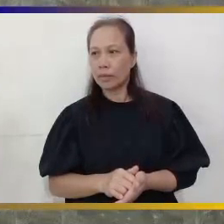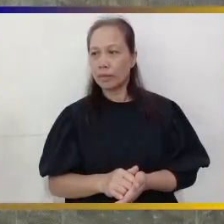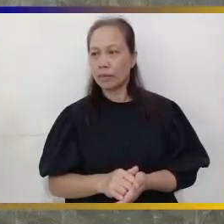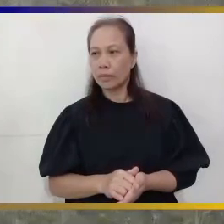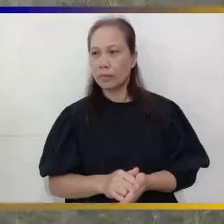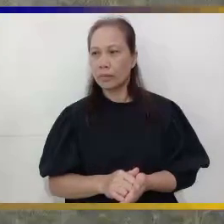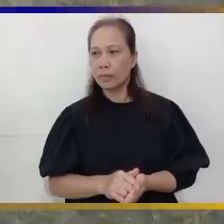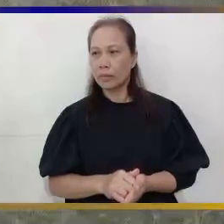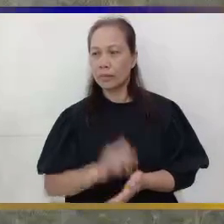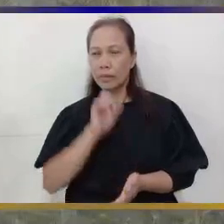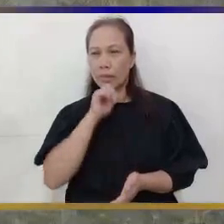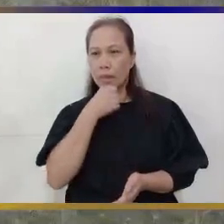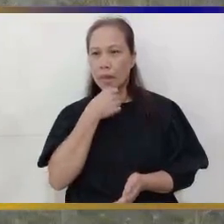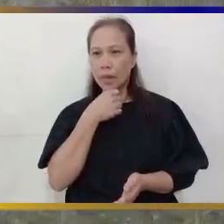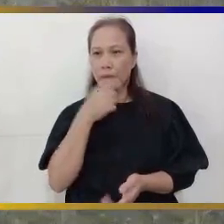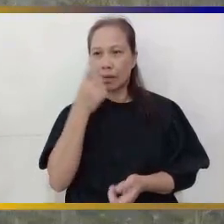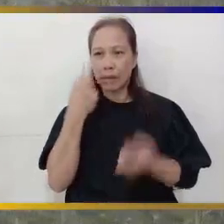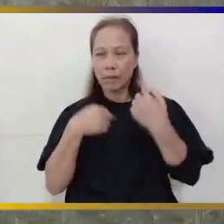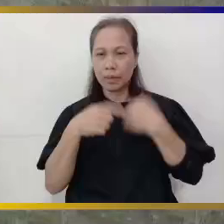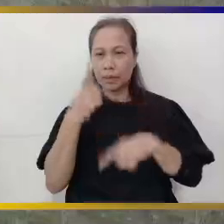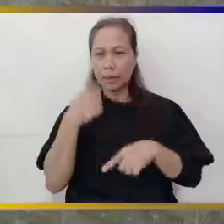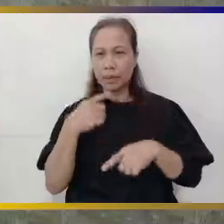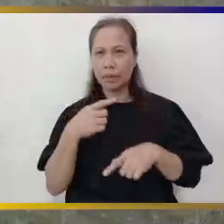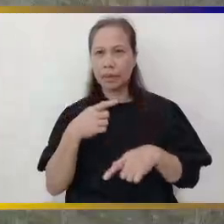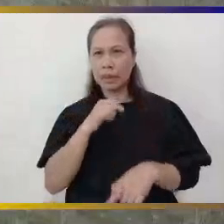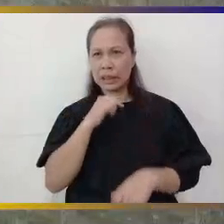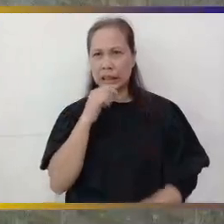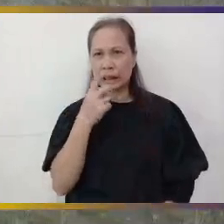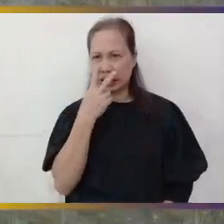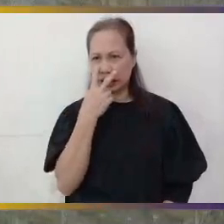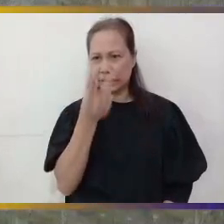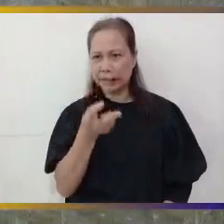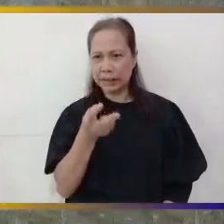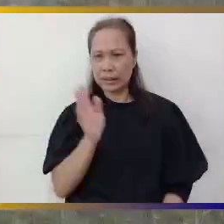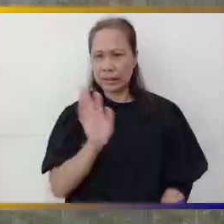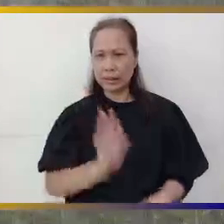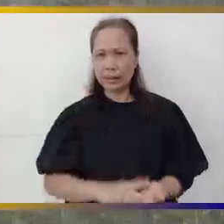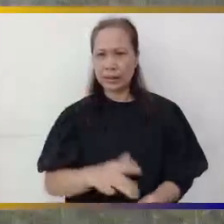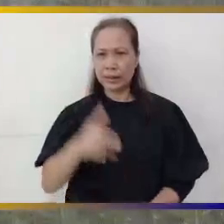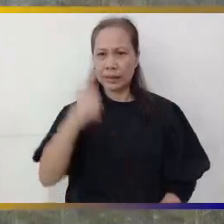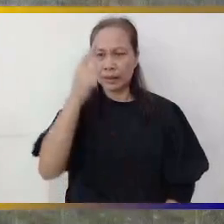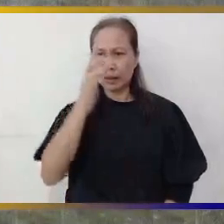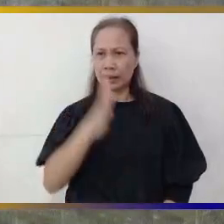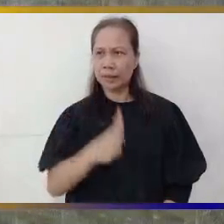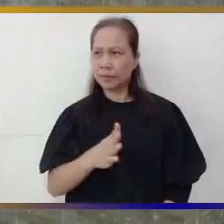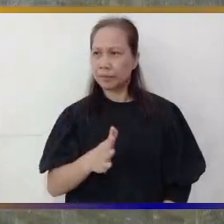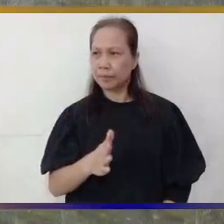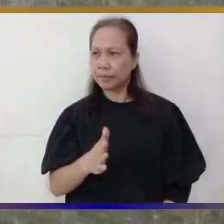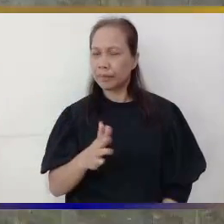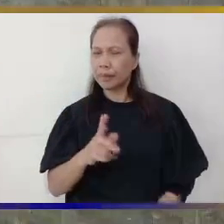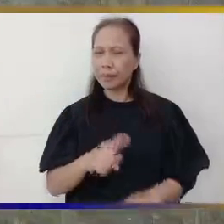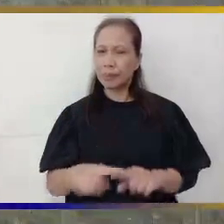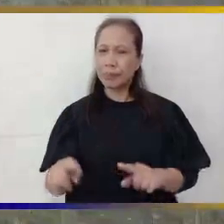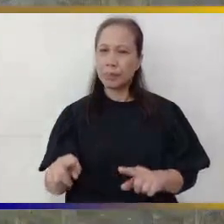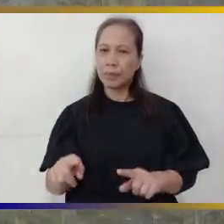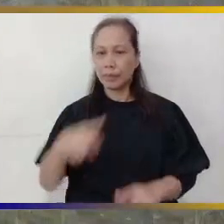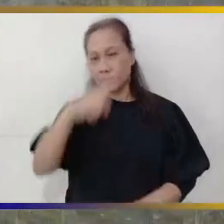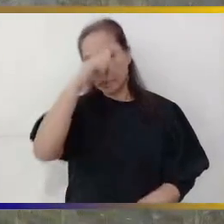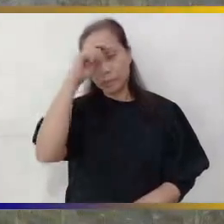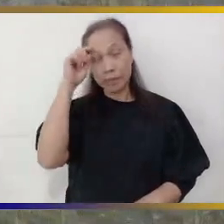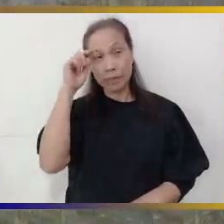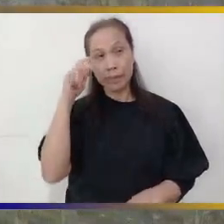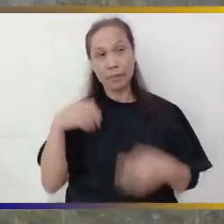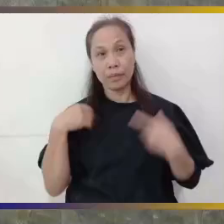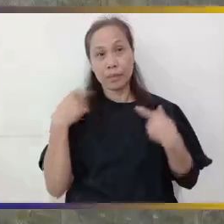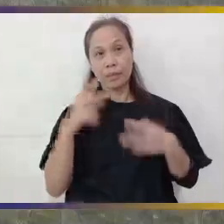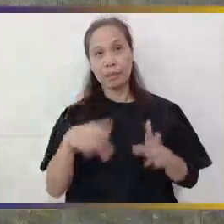because hindi nila makita ang Glory ng panginoon doon sa bagong tinayong building bagong templo mapatid pero sapagkat yung mga bata ay medyo